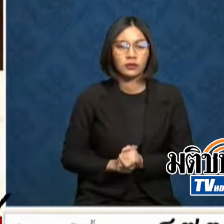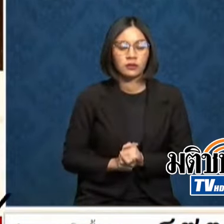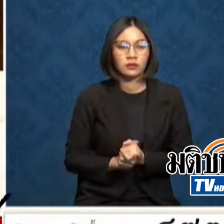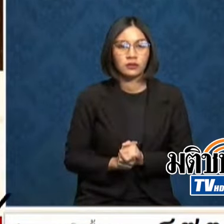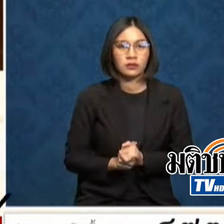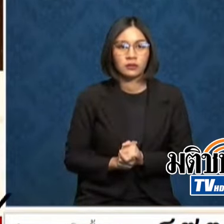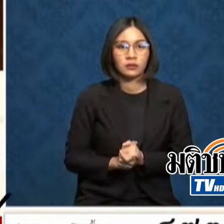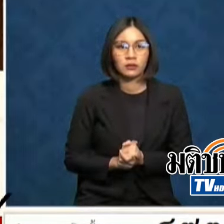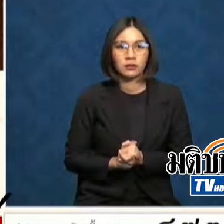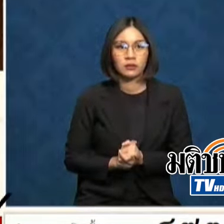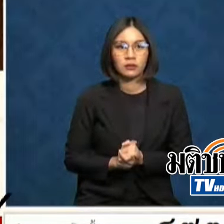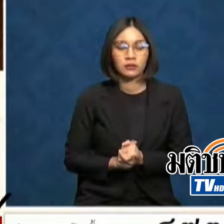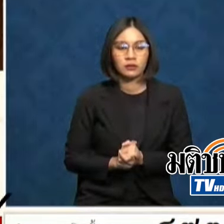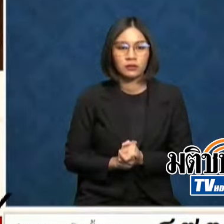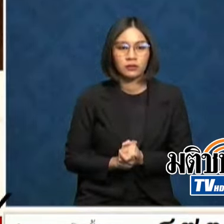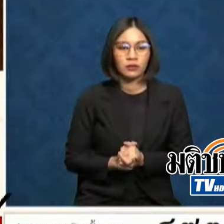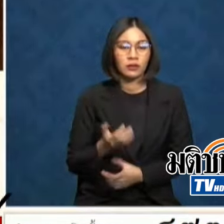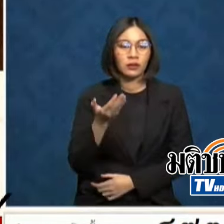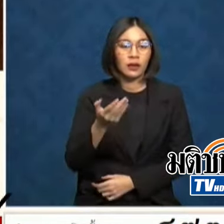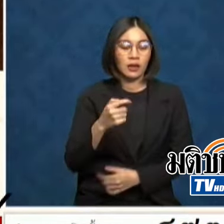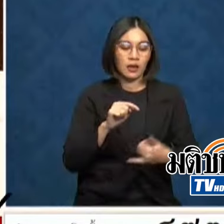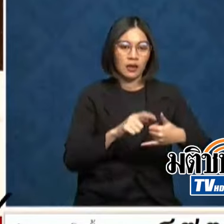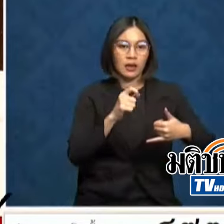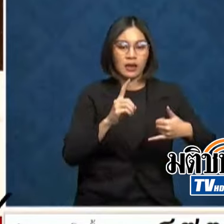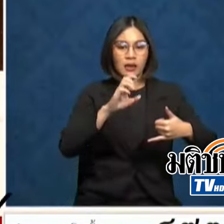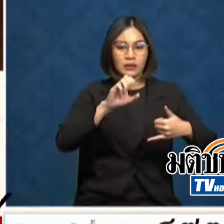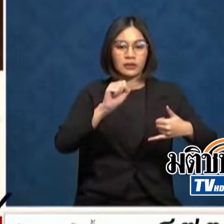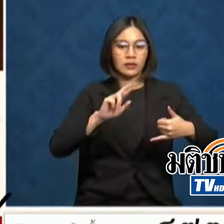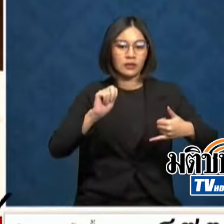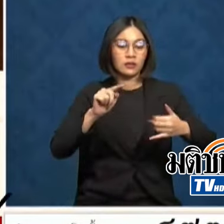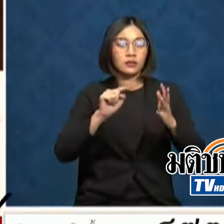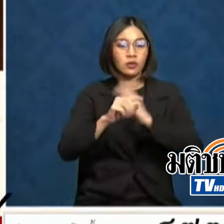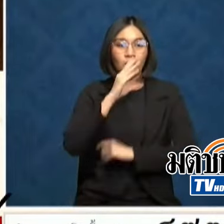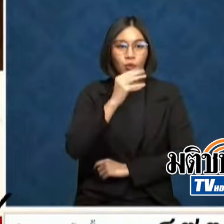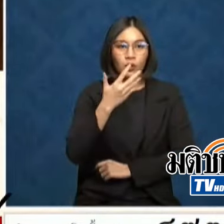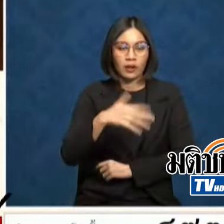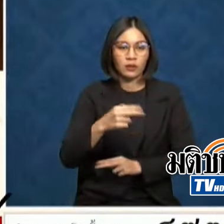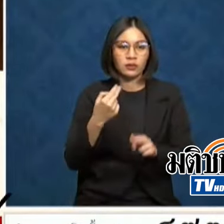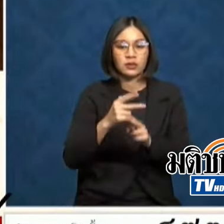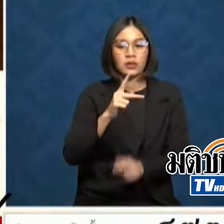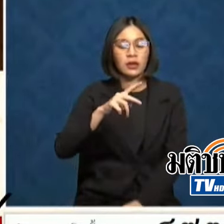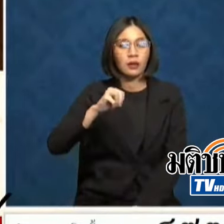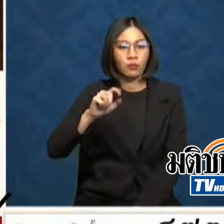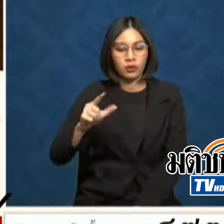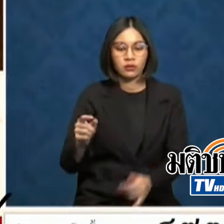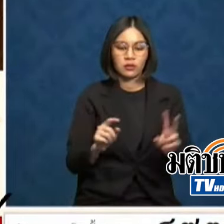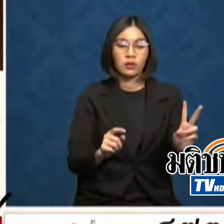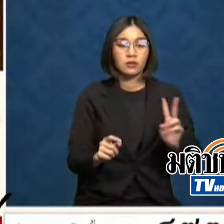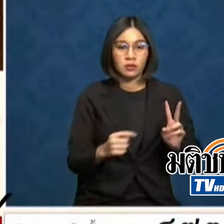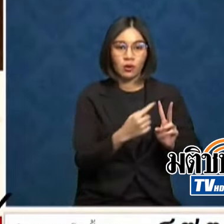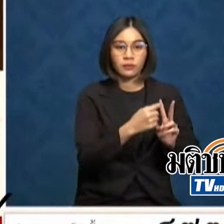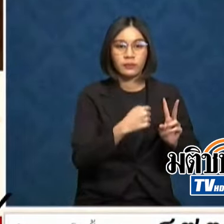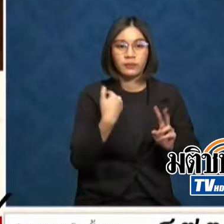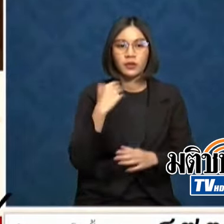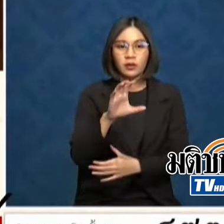อกจากที่ท่านอดิศรพูดแล้วลำดอนพูดแล้วก็คุณกมลศักดิ์พูดแล้วเรายังมี